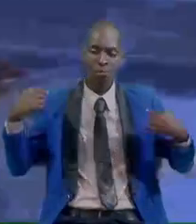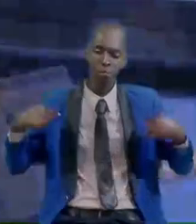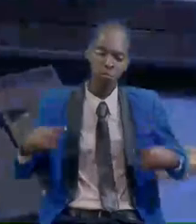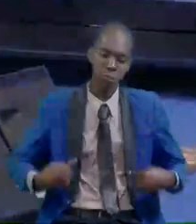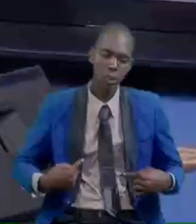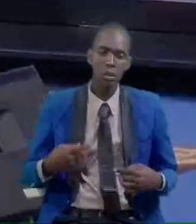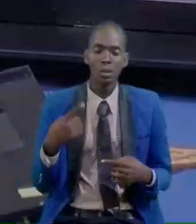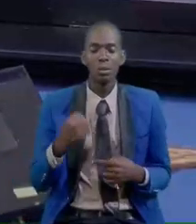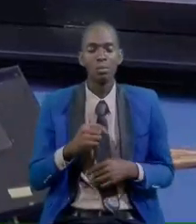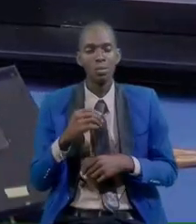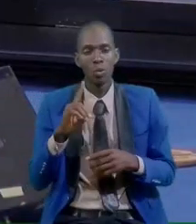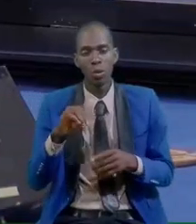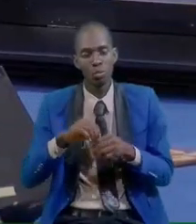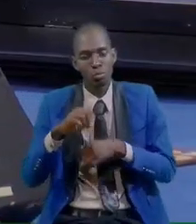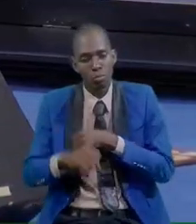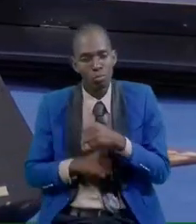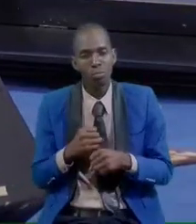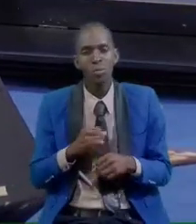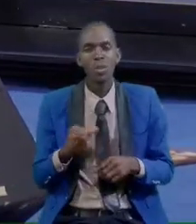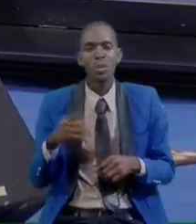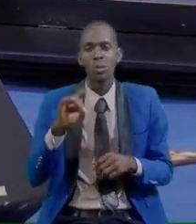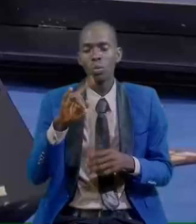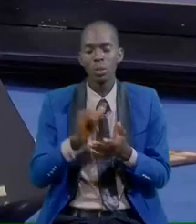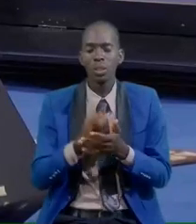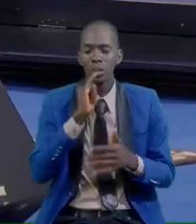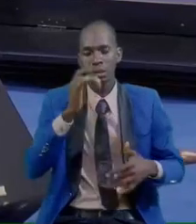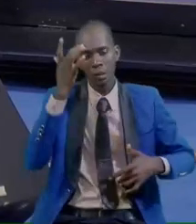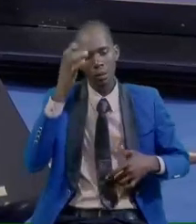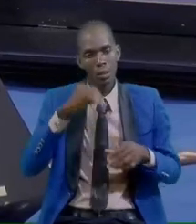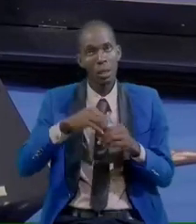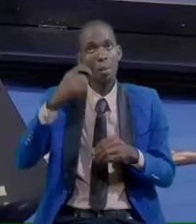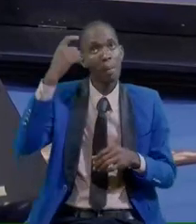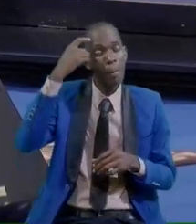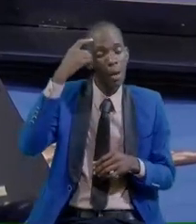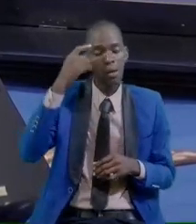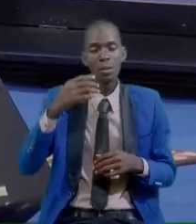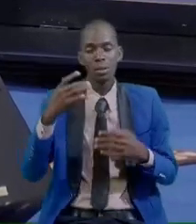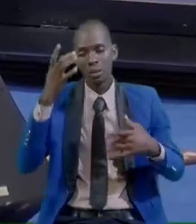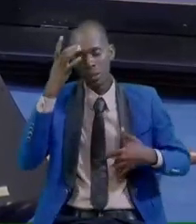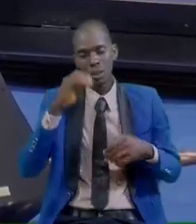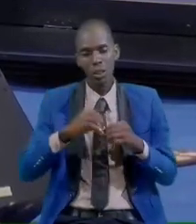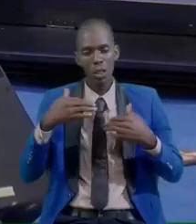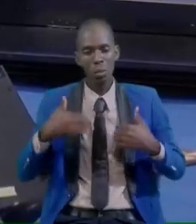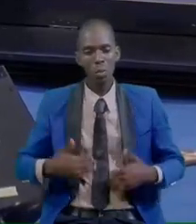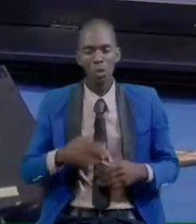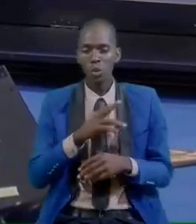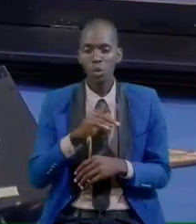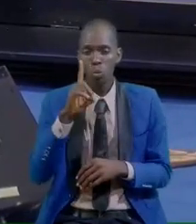sont tourmentés, ceux qui sont traumatisés, ceux même qui sont malades dans le cœur, malades dans le cerveau, malades dans le corps, sans